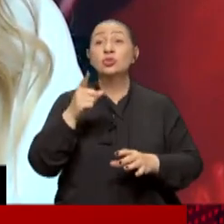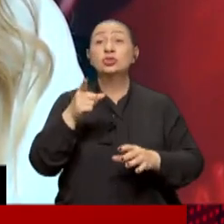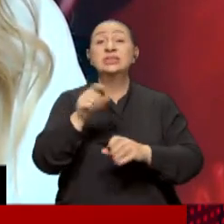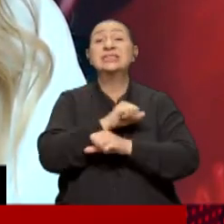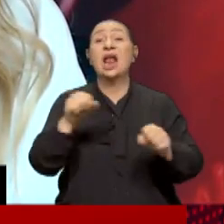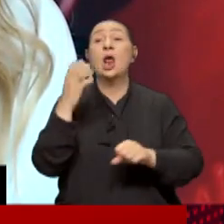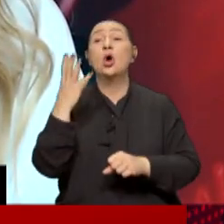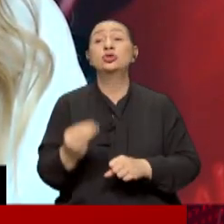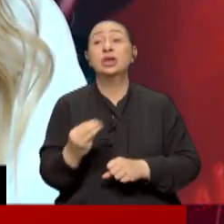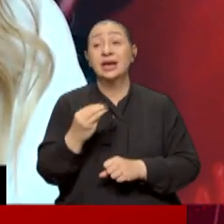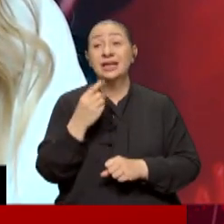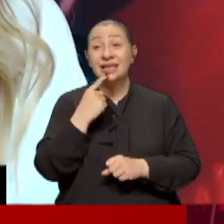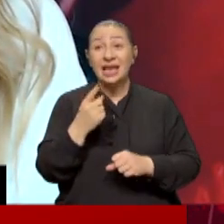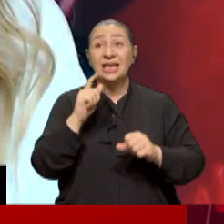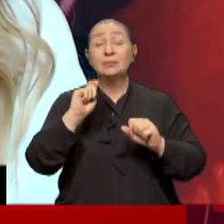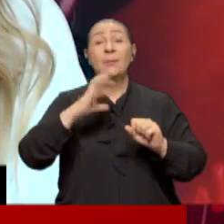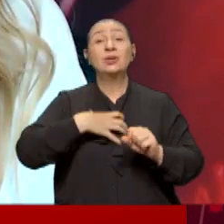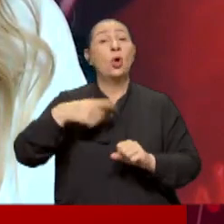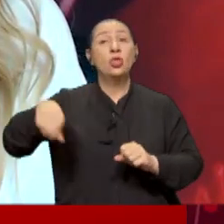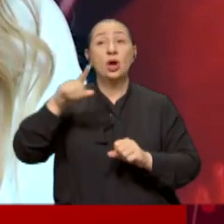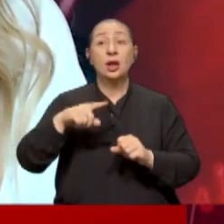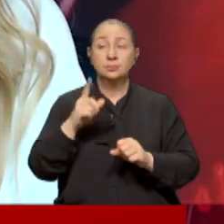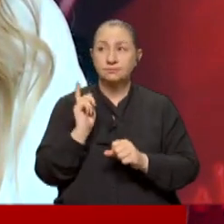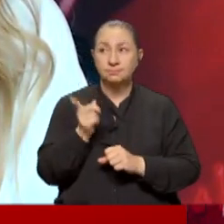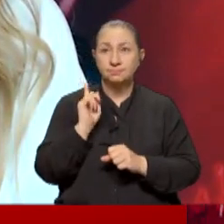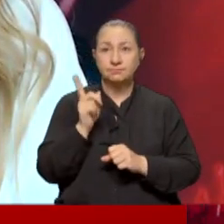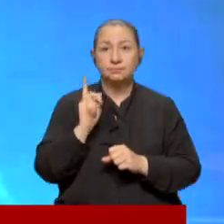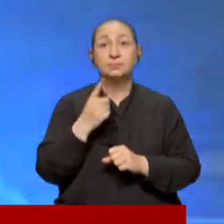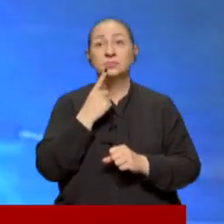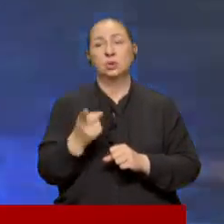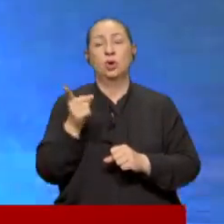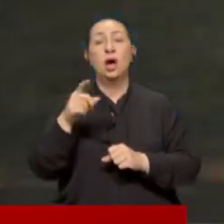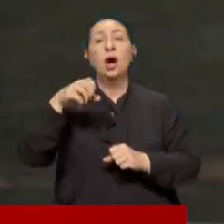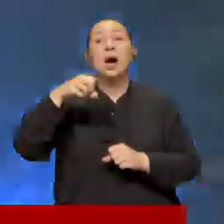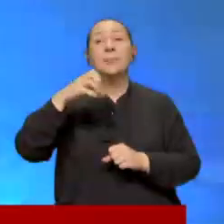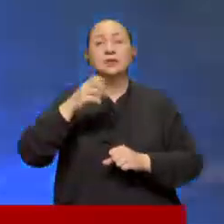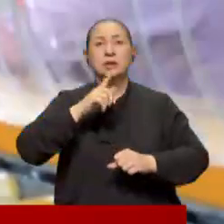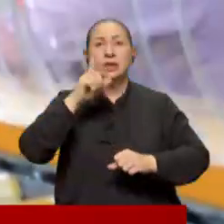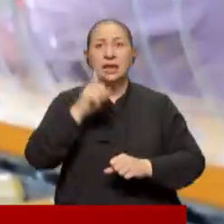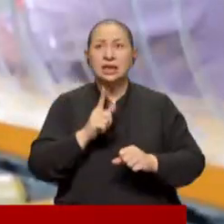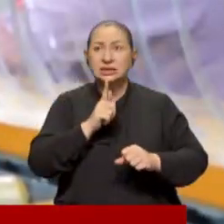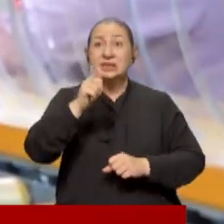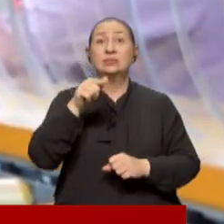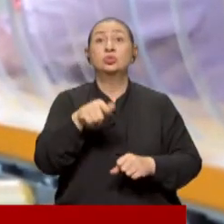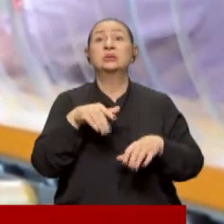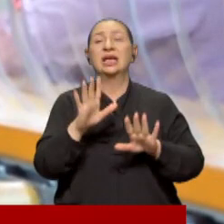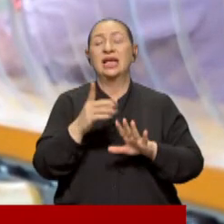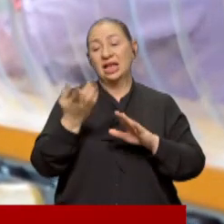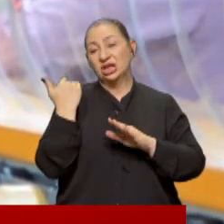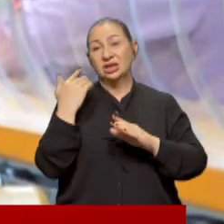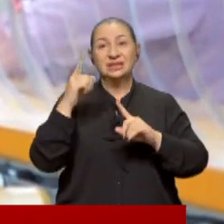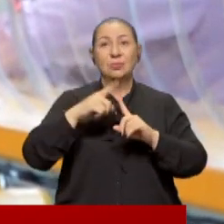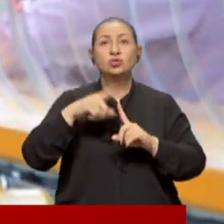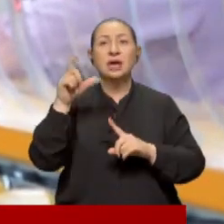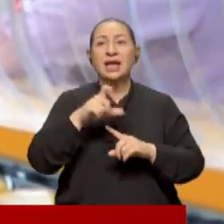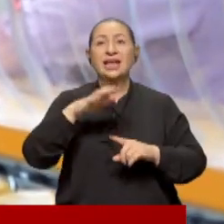faturası size çıkacak diye işverenlere aba altından sopa göstermektedir. AK Parti'den yükselen ilk ses değil bu. Geçen Temmuz ayında